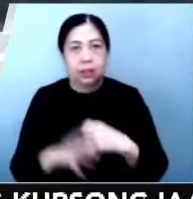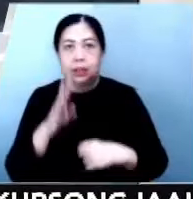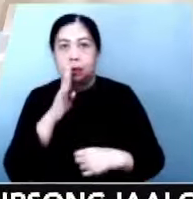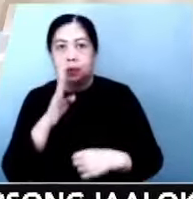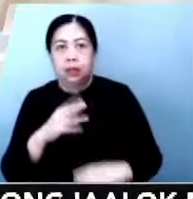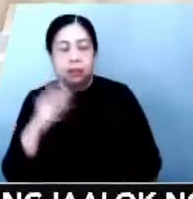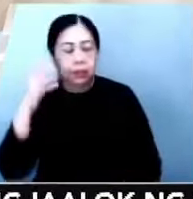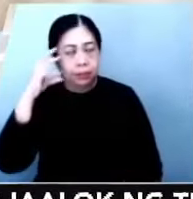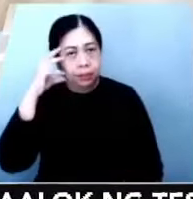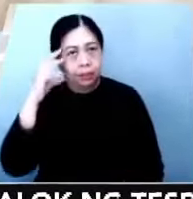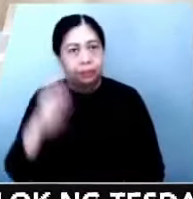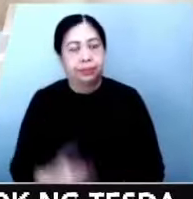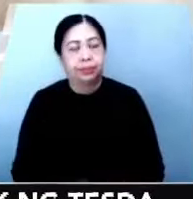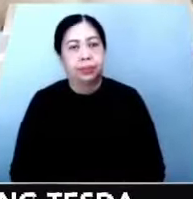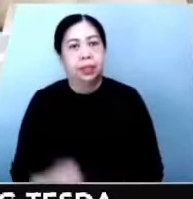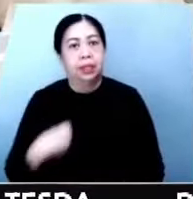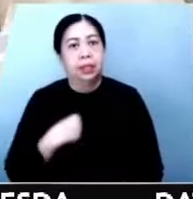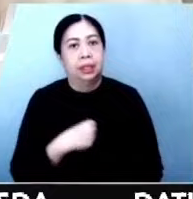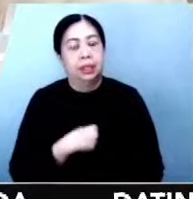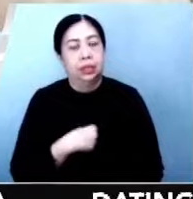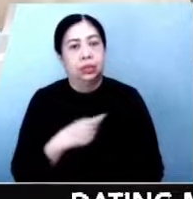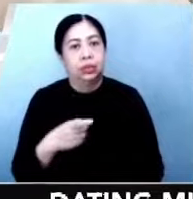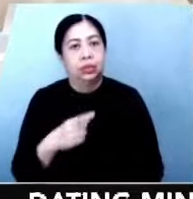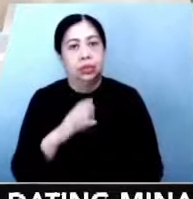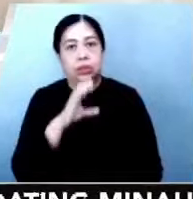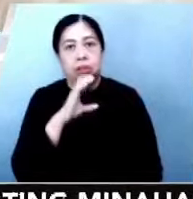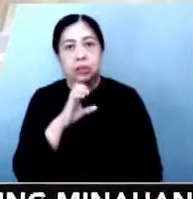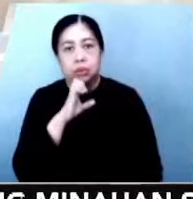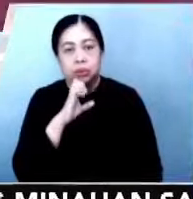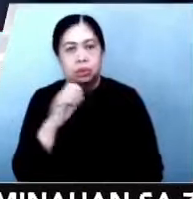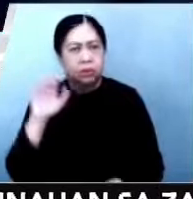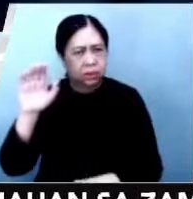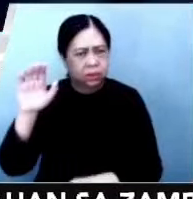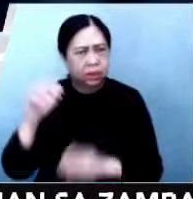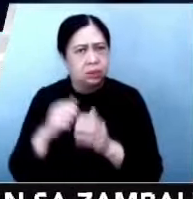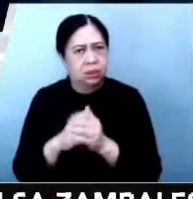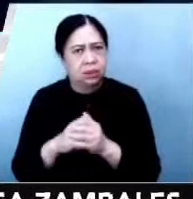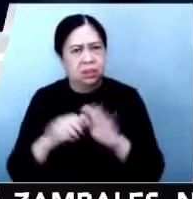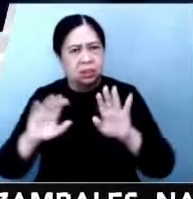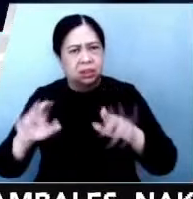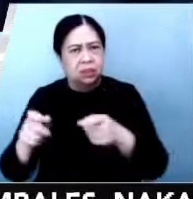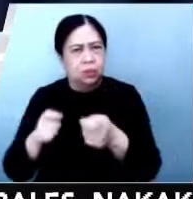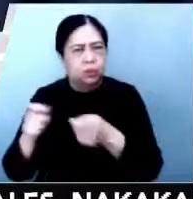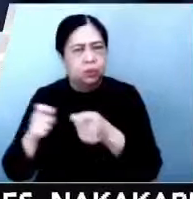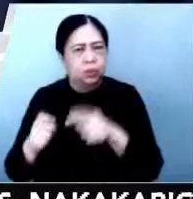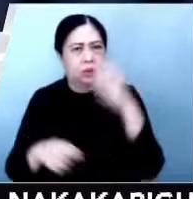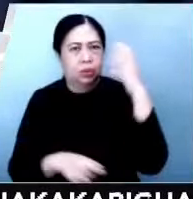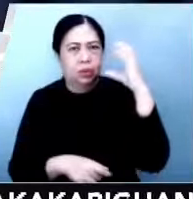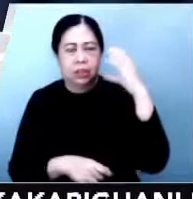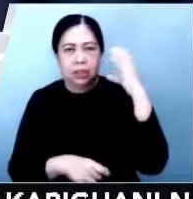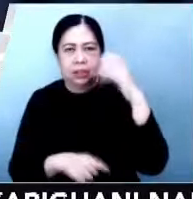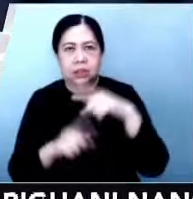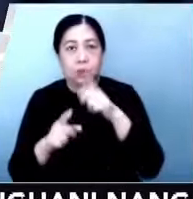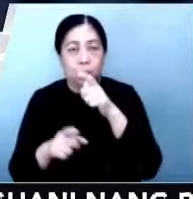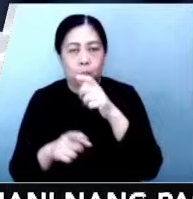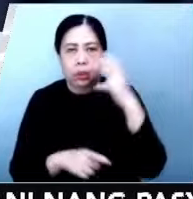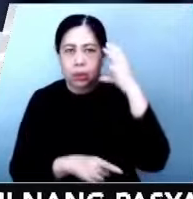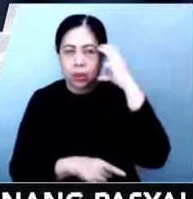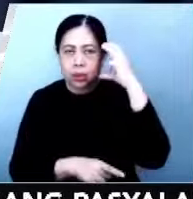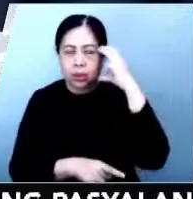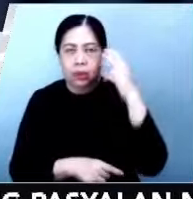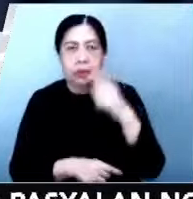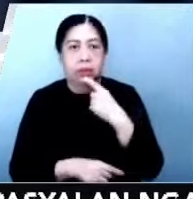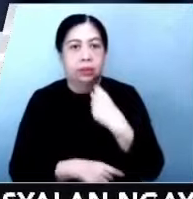Romualdez. Si Senator Chiz Escudero nanawagan sa Pangulo na rendahan ng kanyang pinsang si Romualdez. Giit naman ni Senator